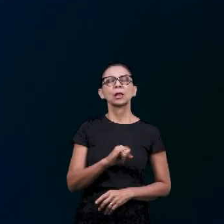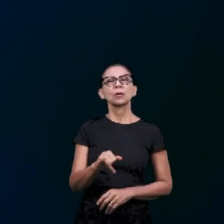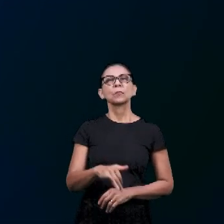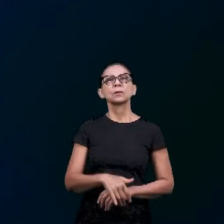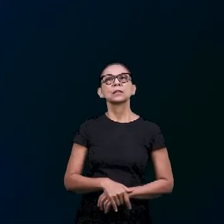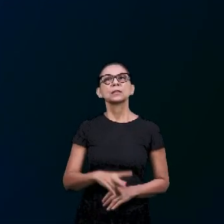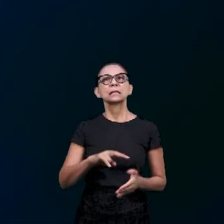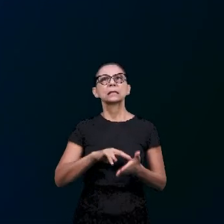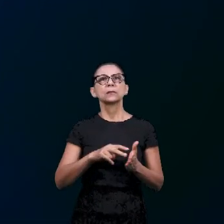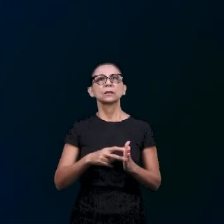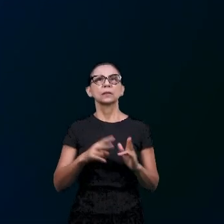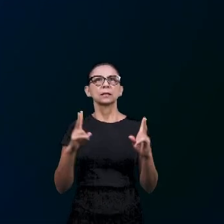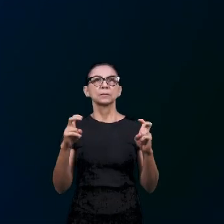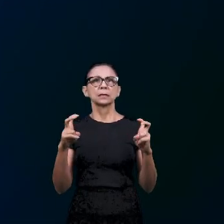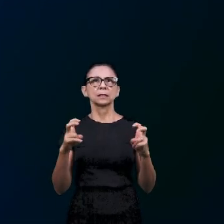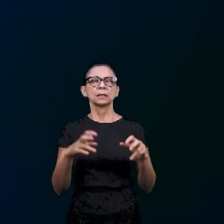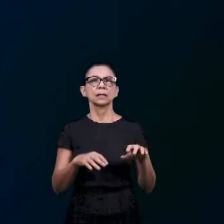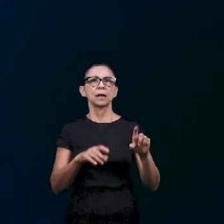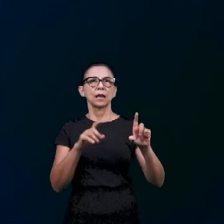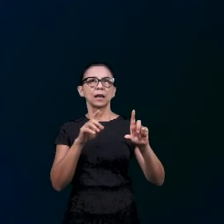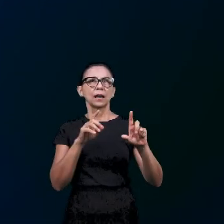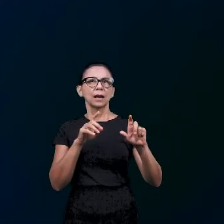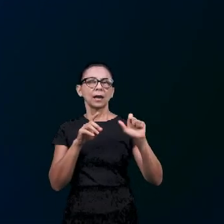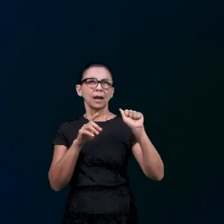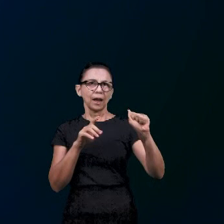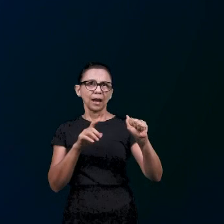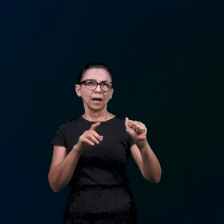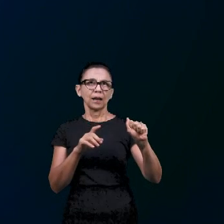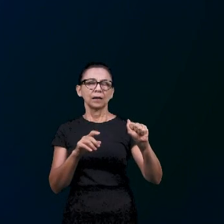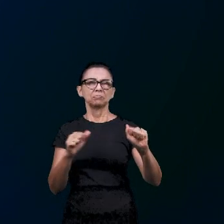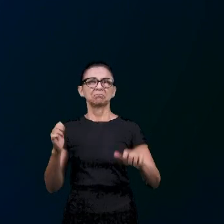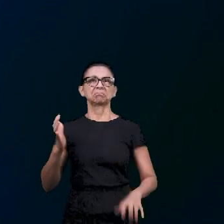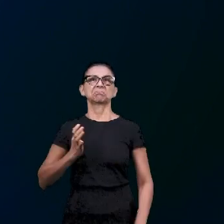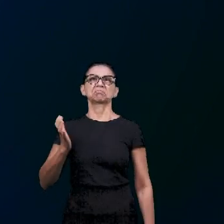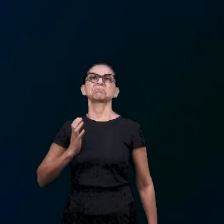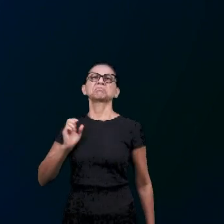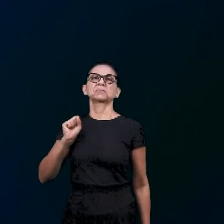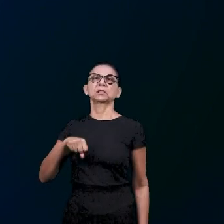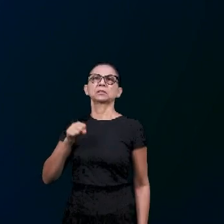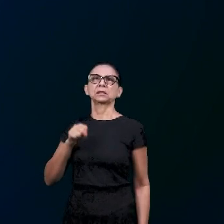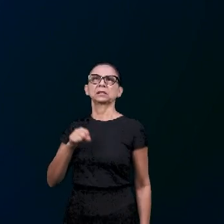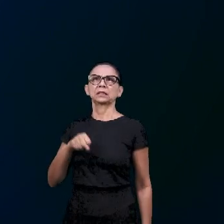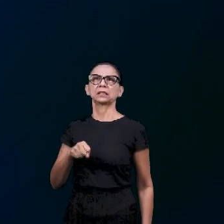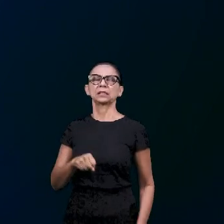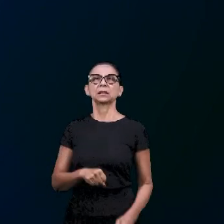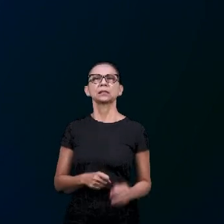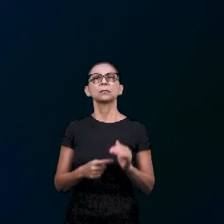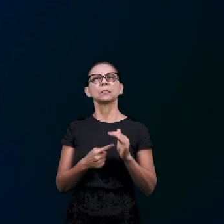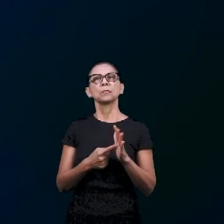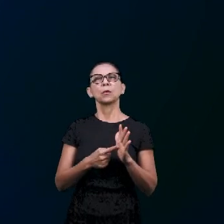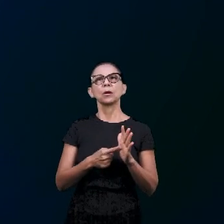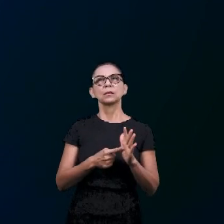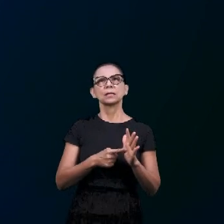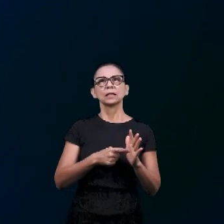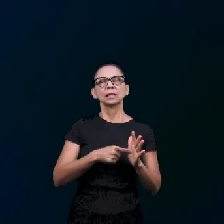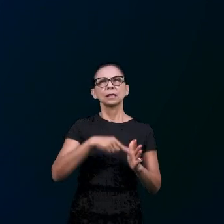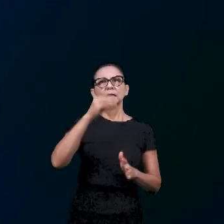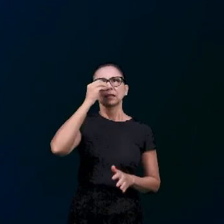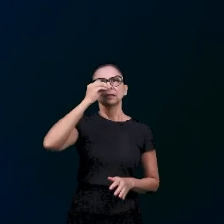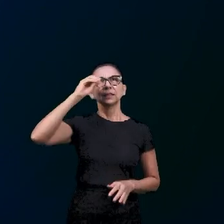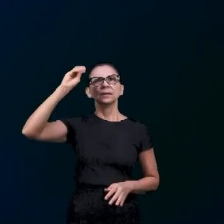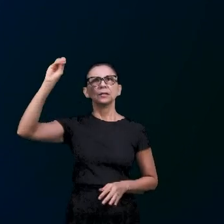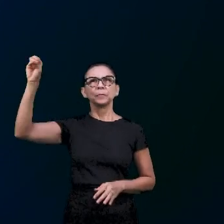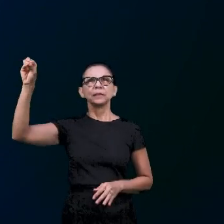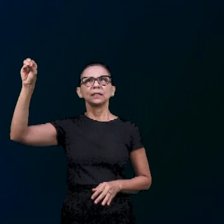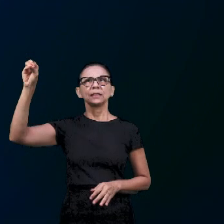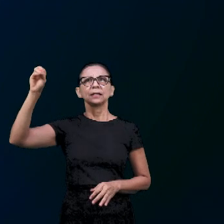des expressions A, je suis riche, qui nous parle de Roger à l'élection, et nous retrouvons dans le livre d'Éphésiens, chapitre 2, verset